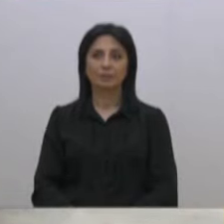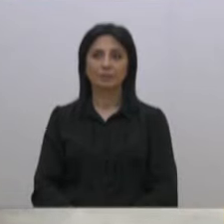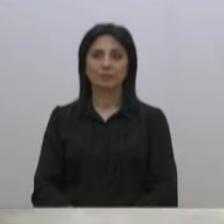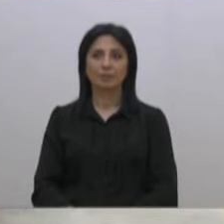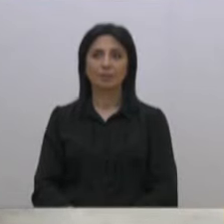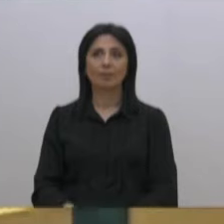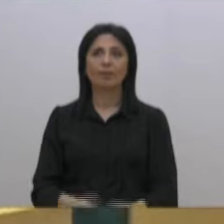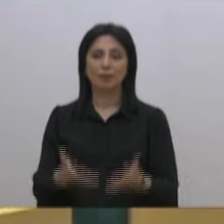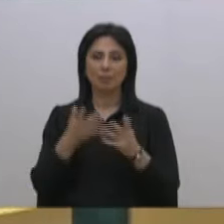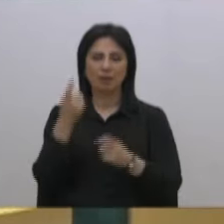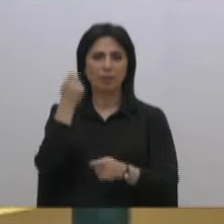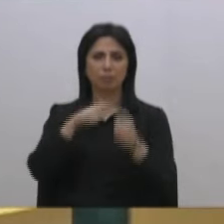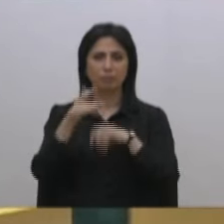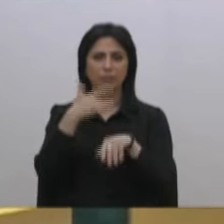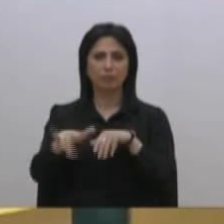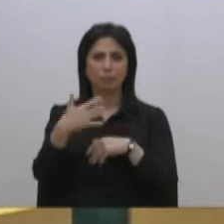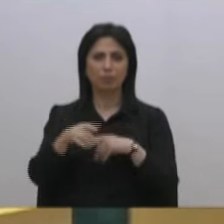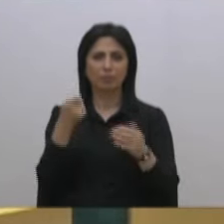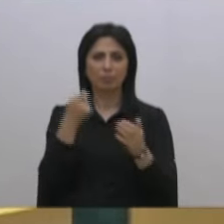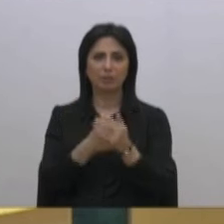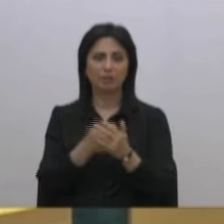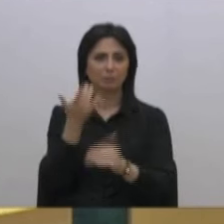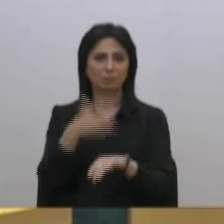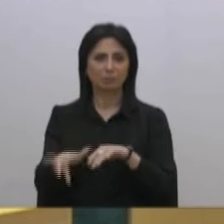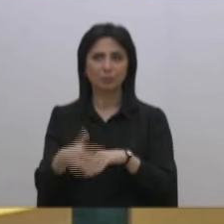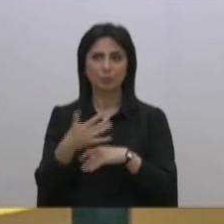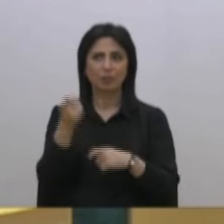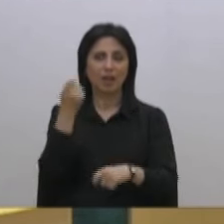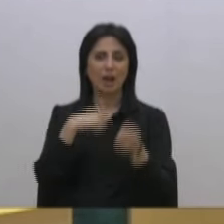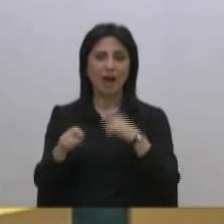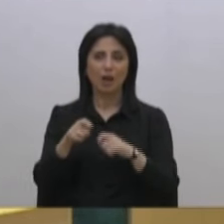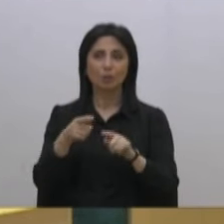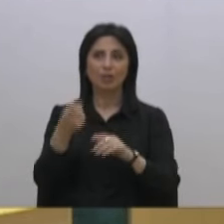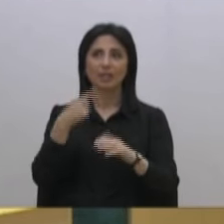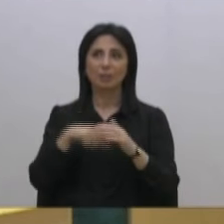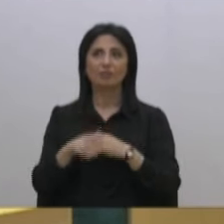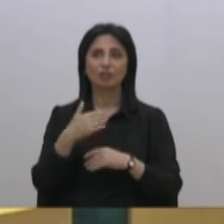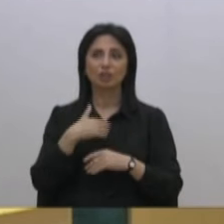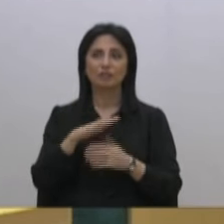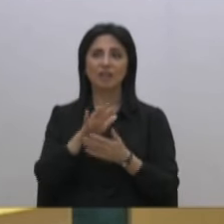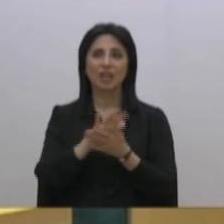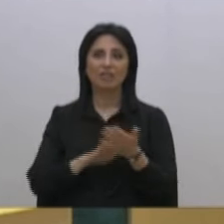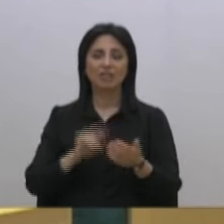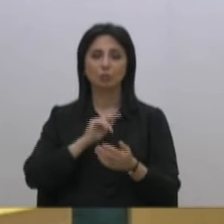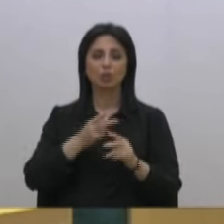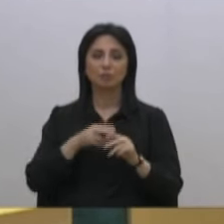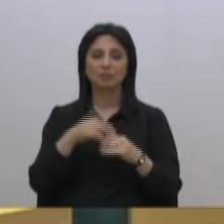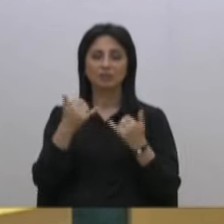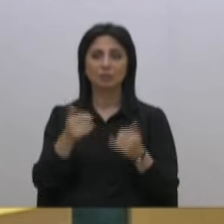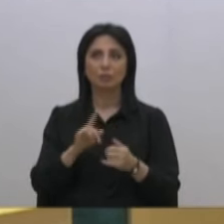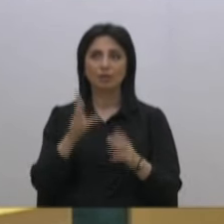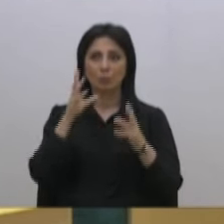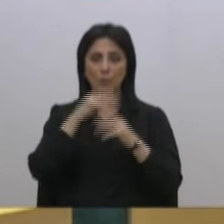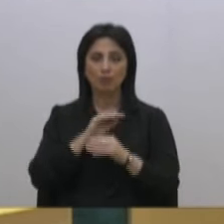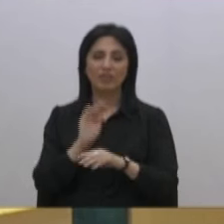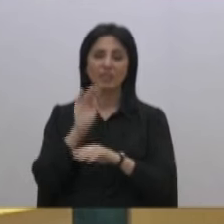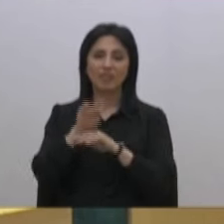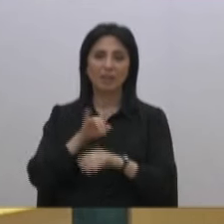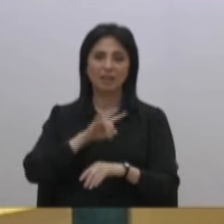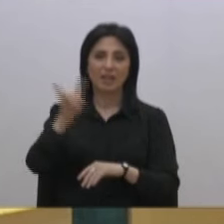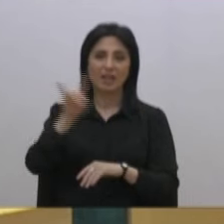და მკისერად გაიყიდა ყველა ბილეთი. უკვე გაყიდული, აქედან გამომდინარე ჩვენ განაგრძობთ მუშაობას იმისათვის, რომ მოხერხდეს